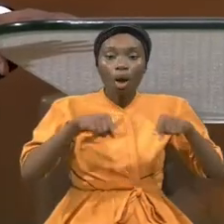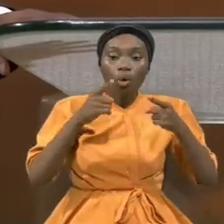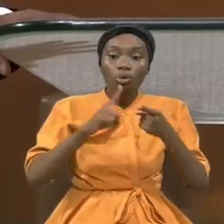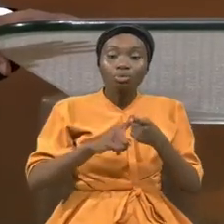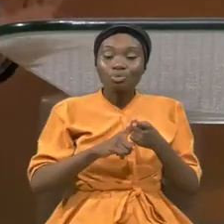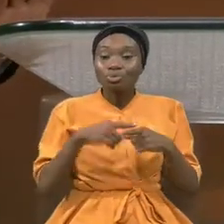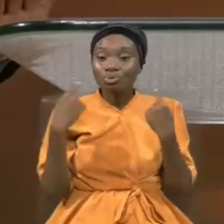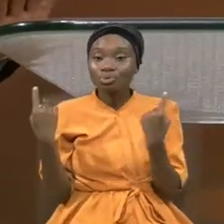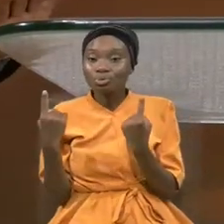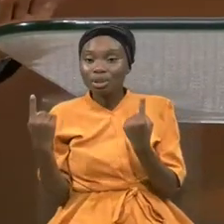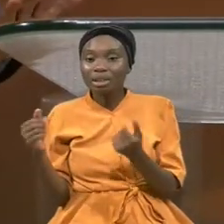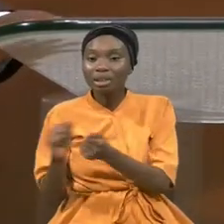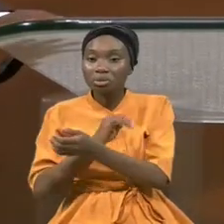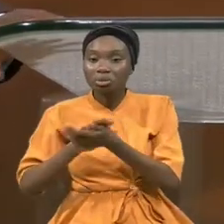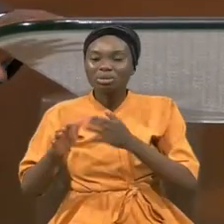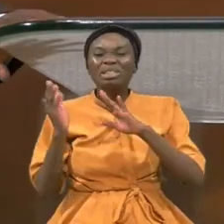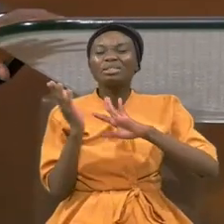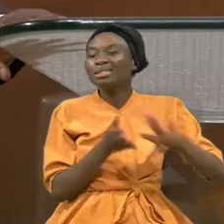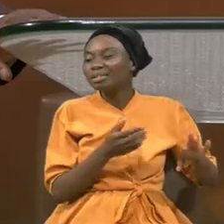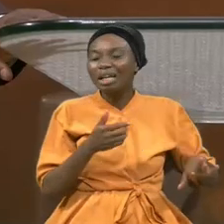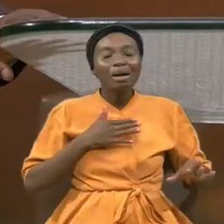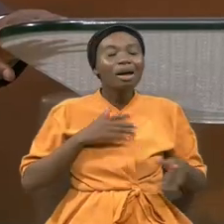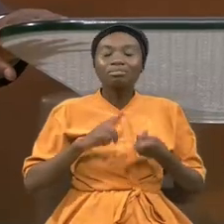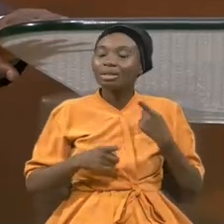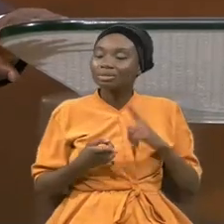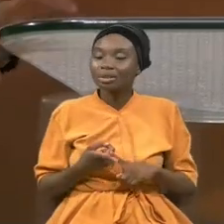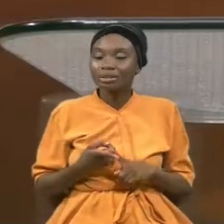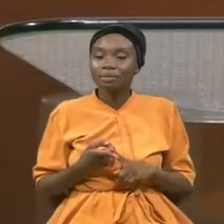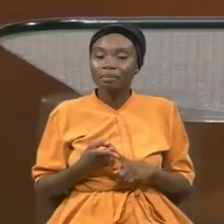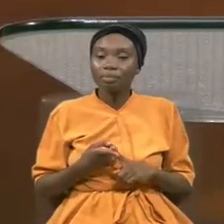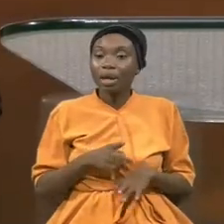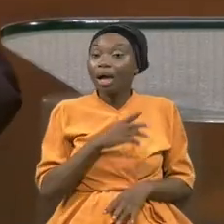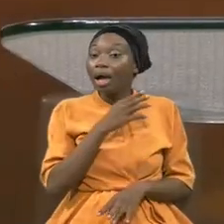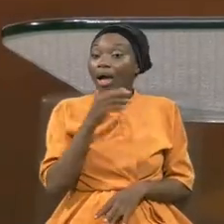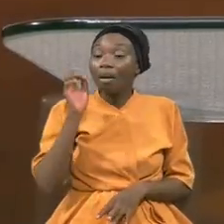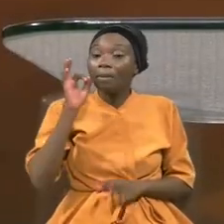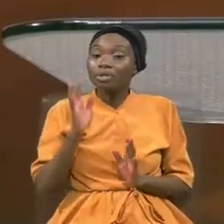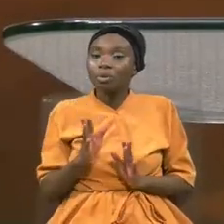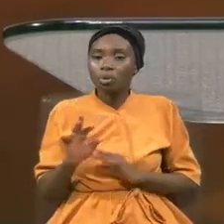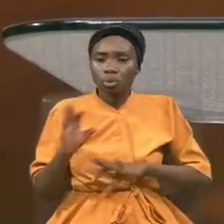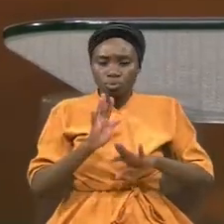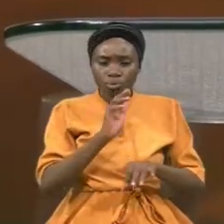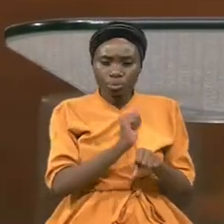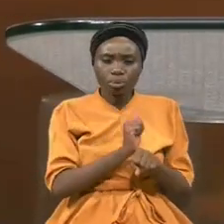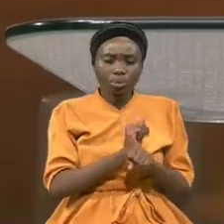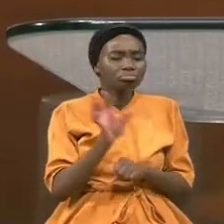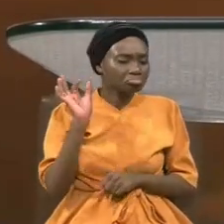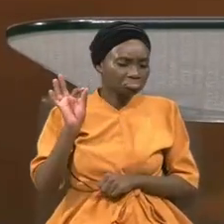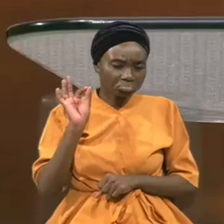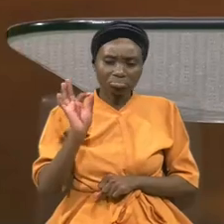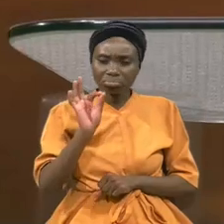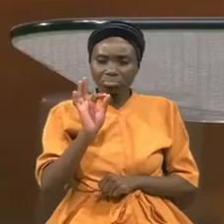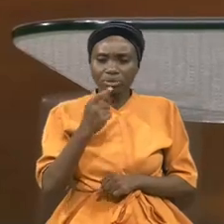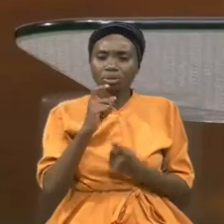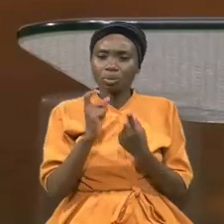Allez à la perdition, laisse-le. Ne le gêne pas. C'est mon ami. Pasteur, fais ton œuvre. Prêche la parole.